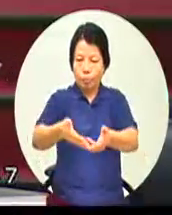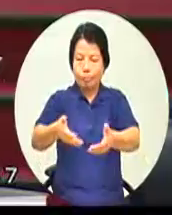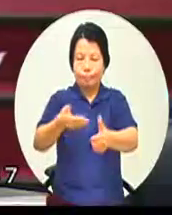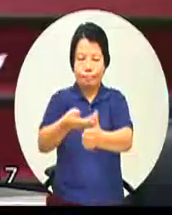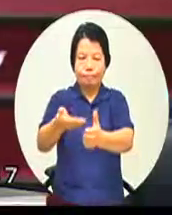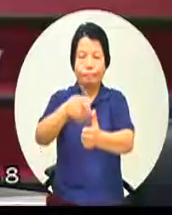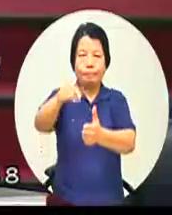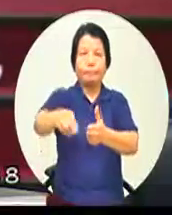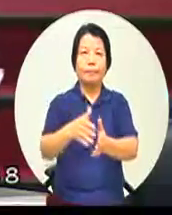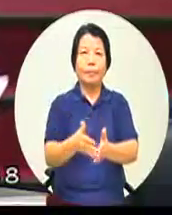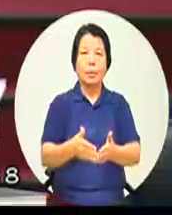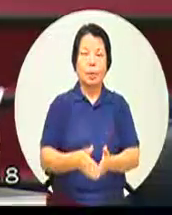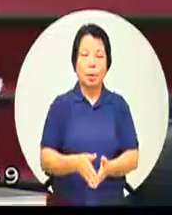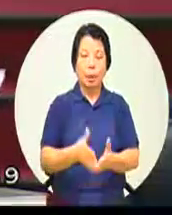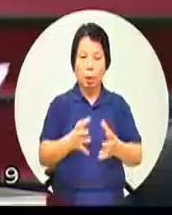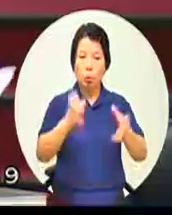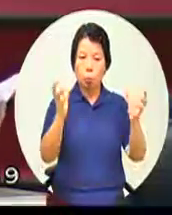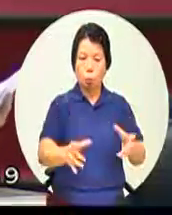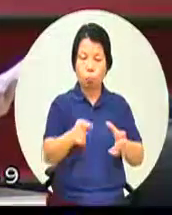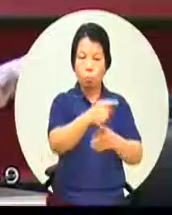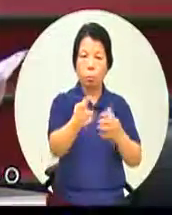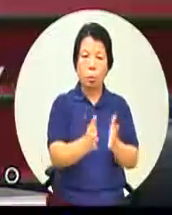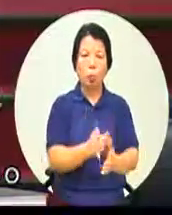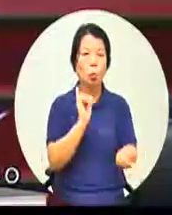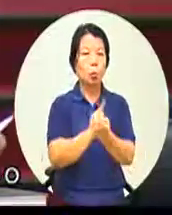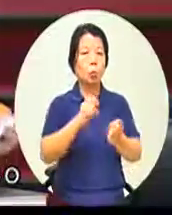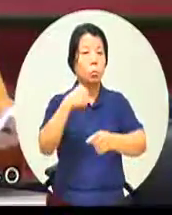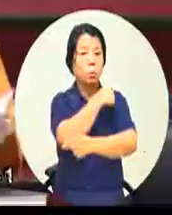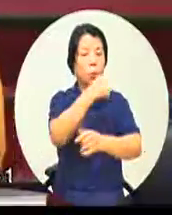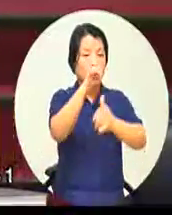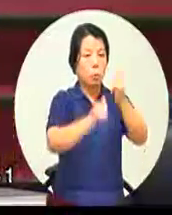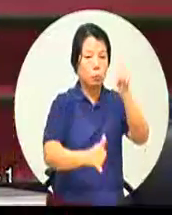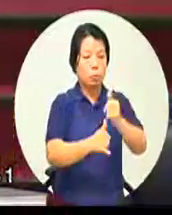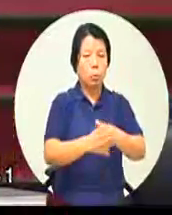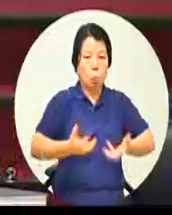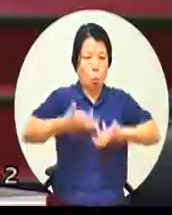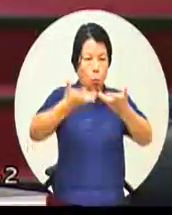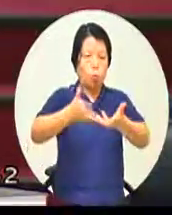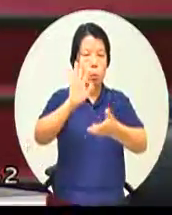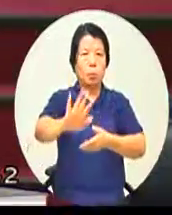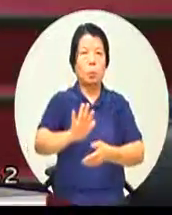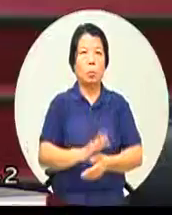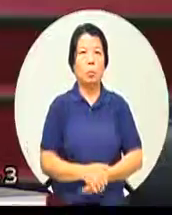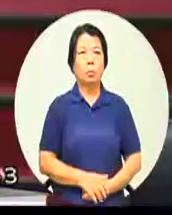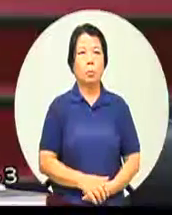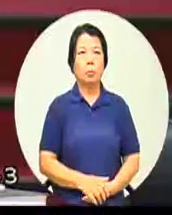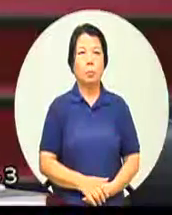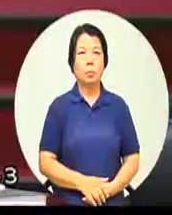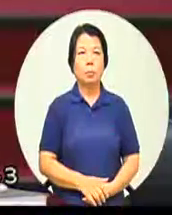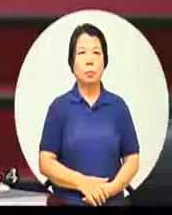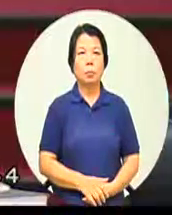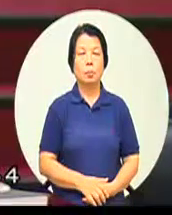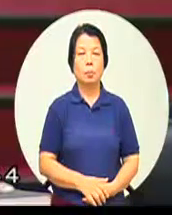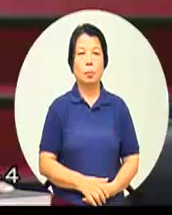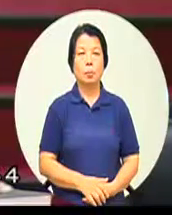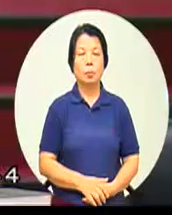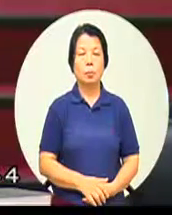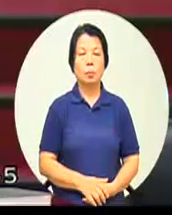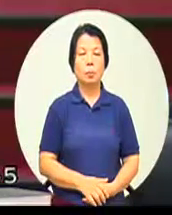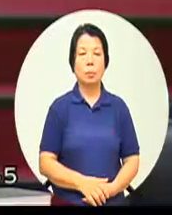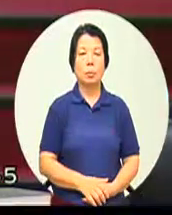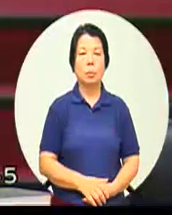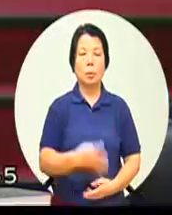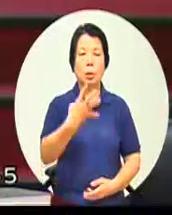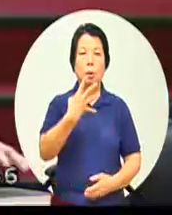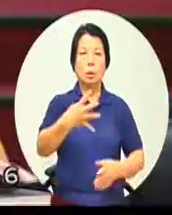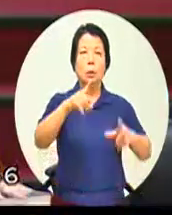湾历史讲的呢，未使拗规面。然后我请教你，他拄啊，咱有讲到这个四代的